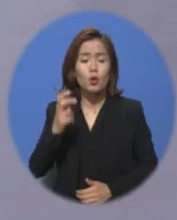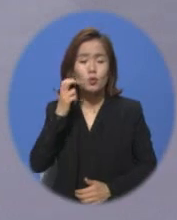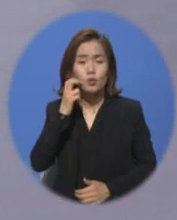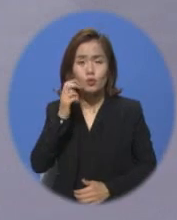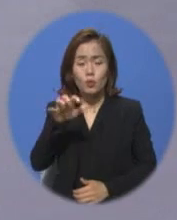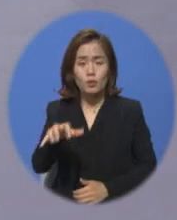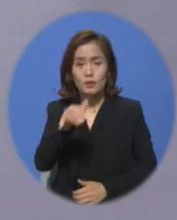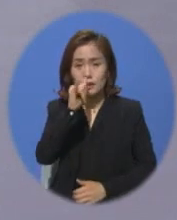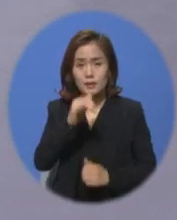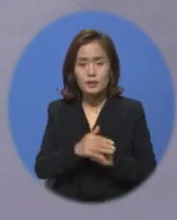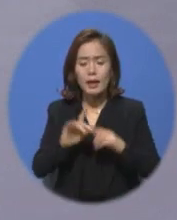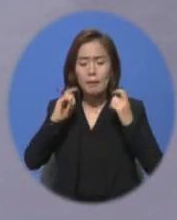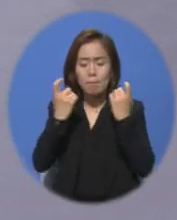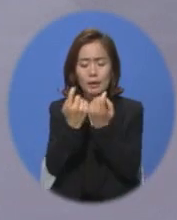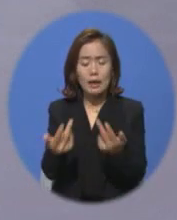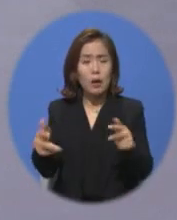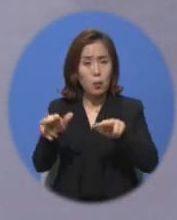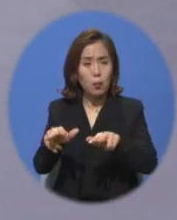민간공항과